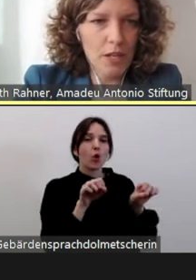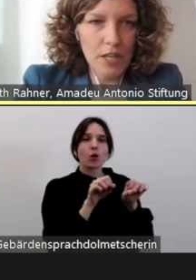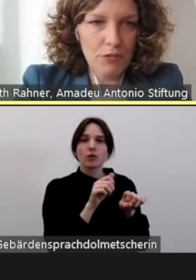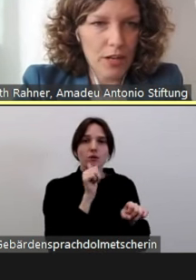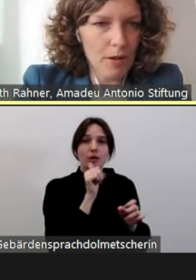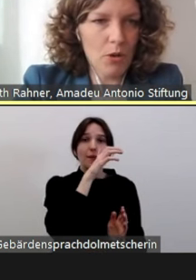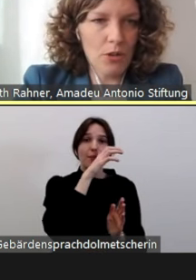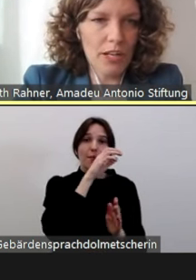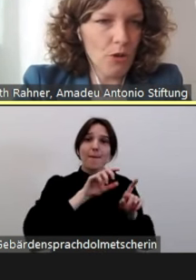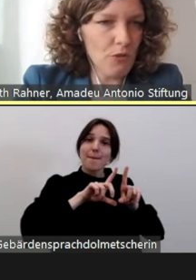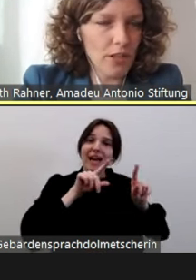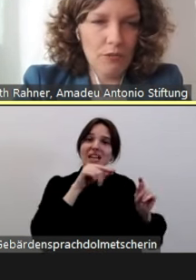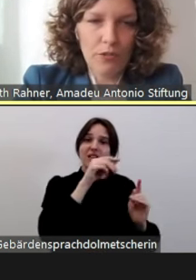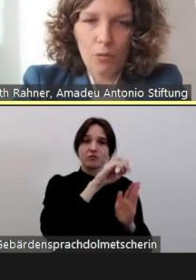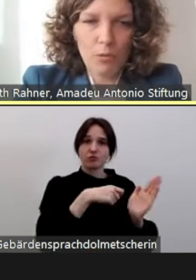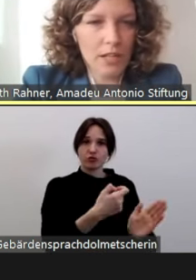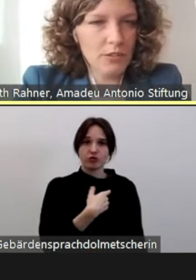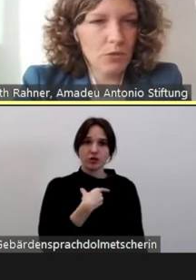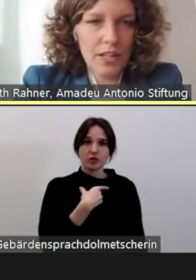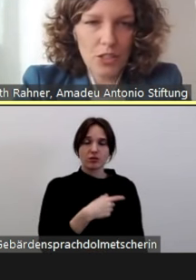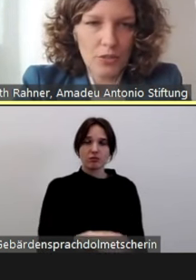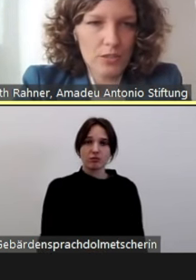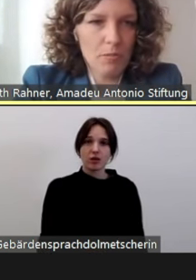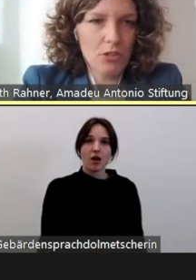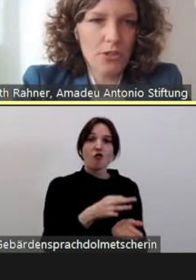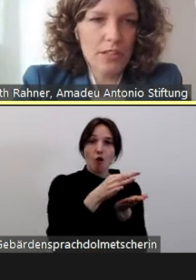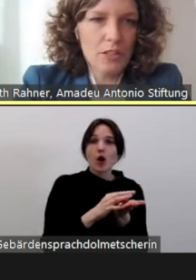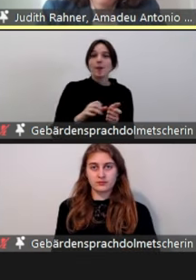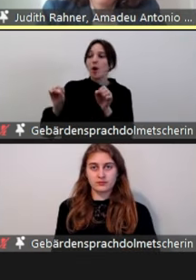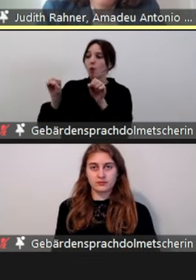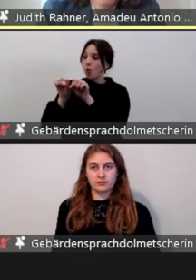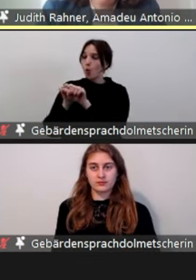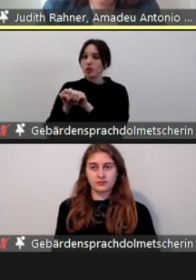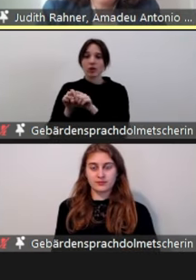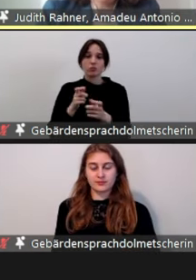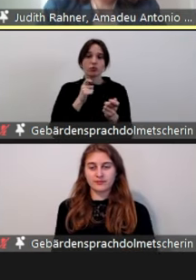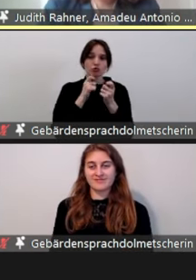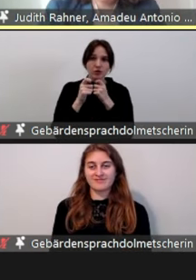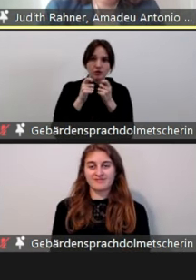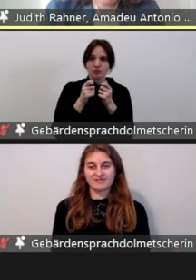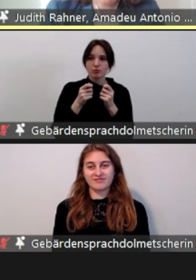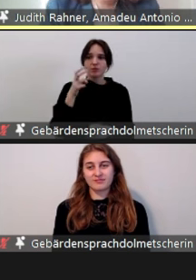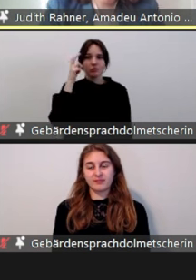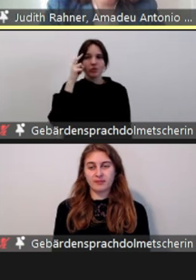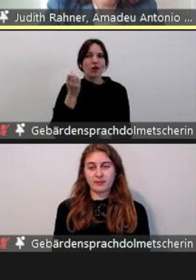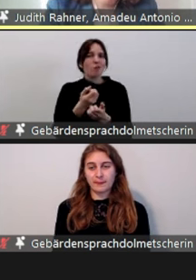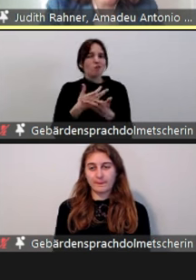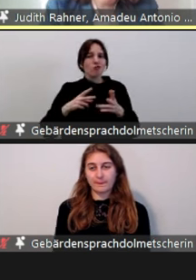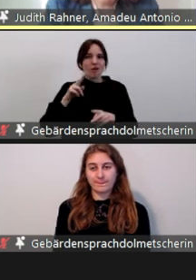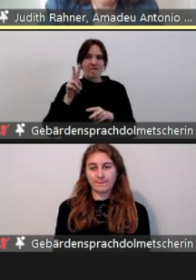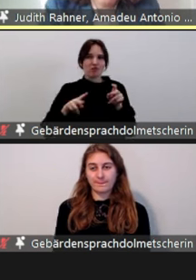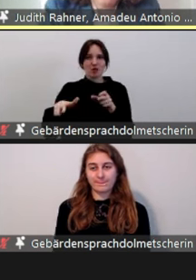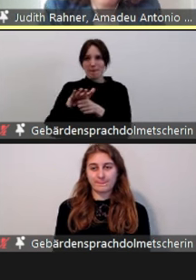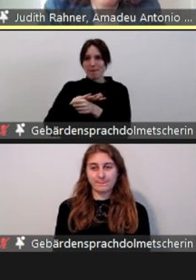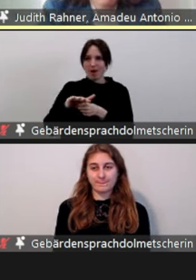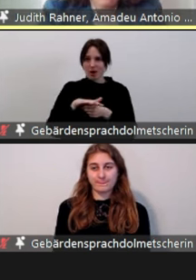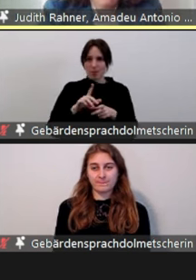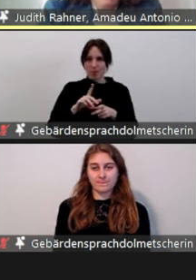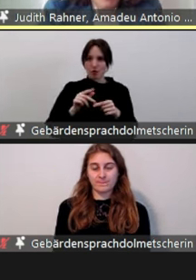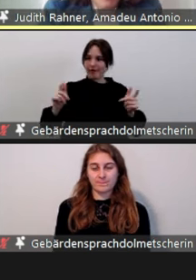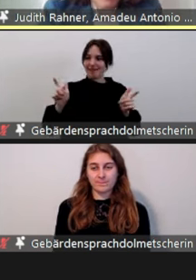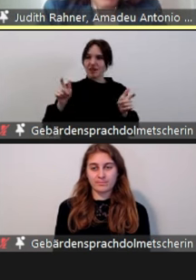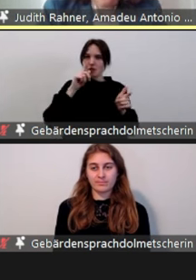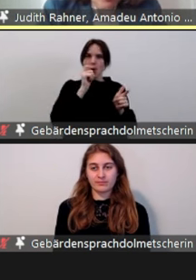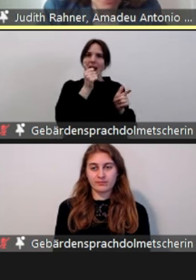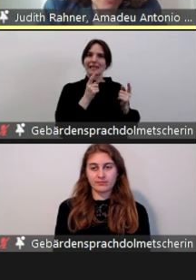geschrieben haben. Wir haben online, offline, Frauenbereitung, Gleichstellungsarbeit, Journalismus, Wissenschaft und so weiter und so fort. Also wirklich alle gesellschaftlichen